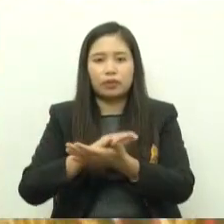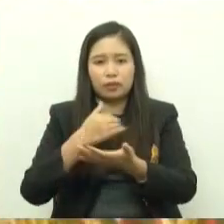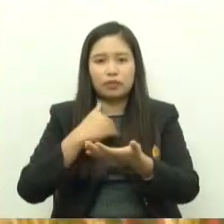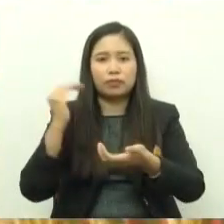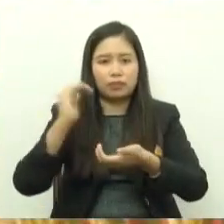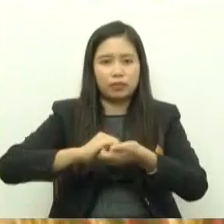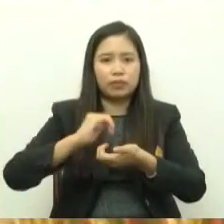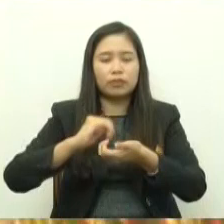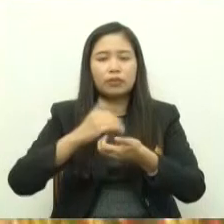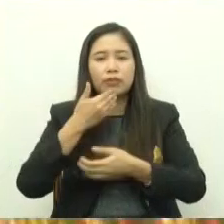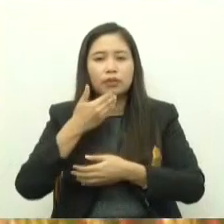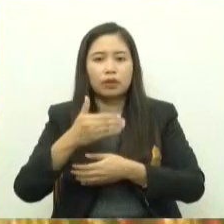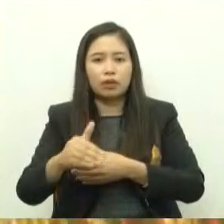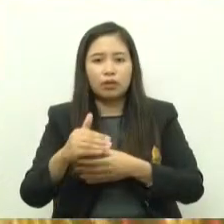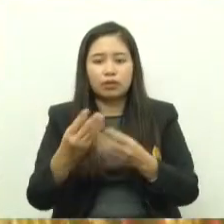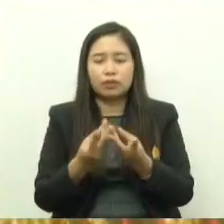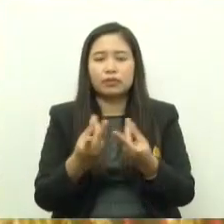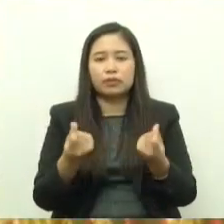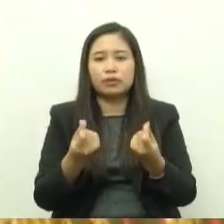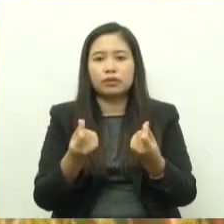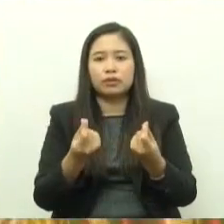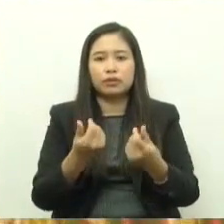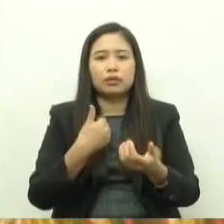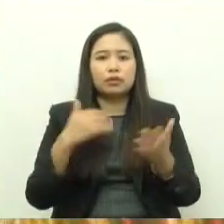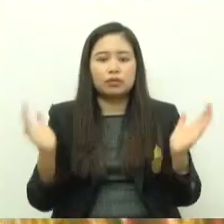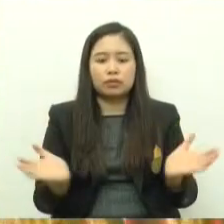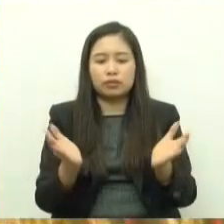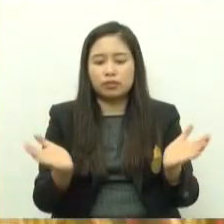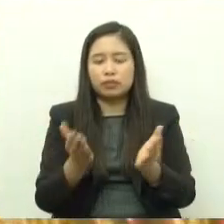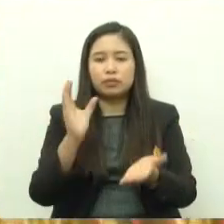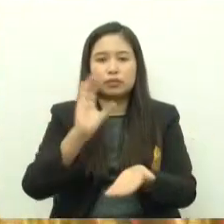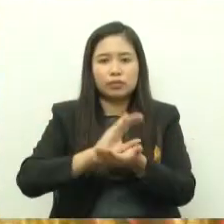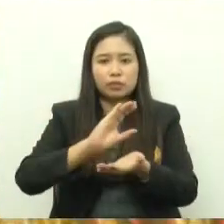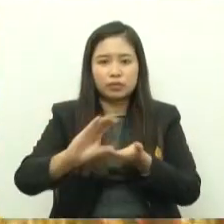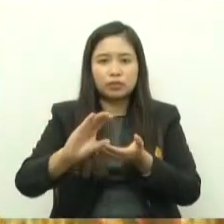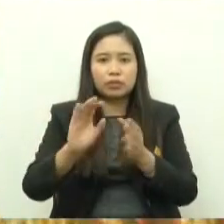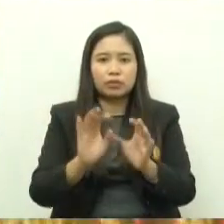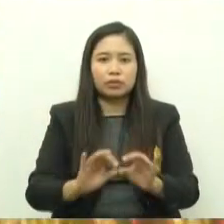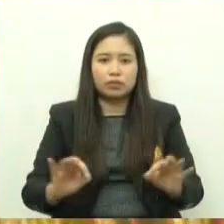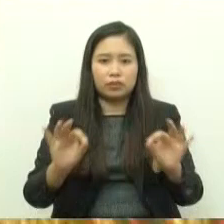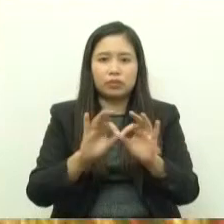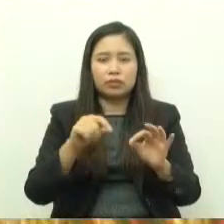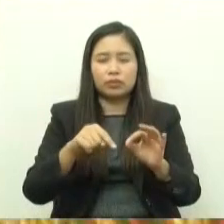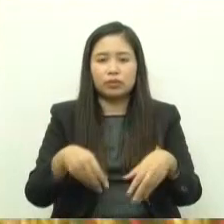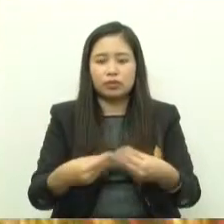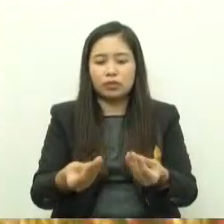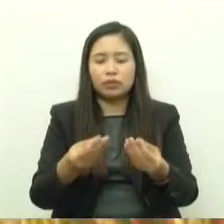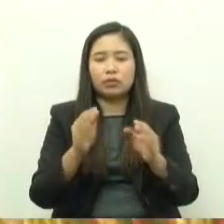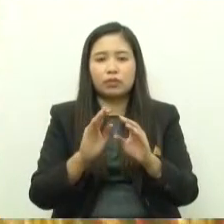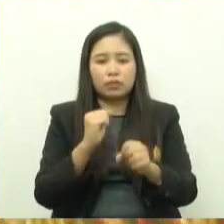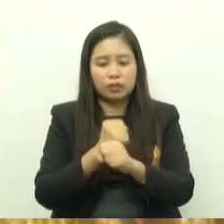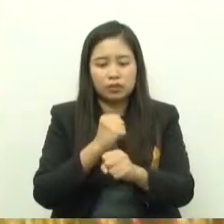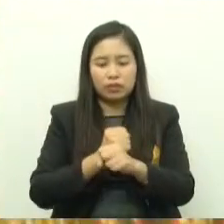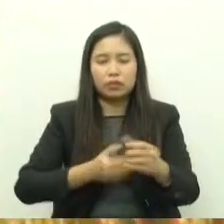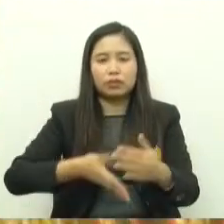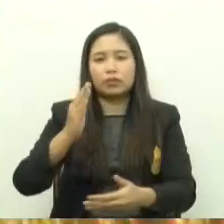อย่างดีตลอดจนถึงในพื้นที่เราเองนะคะการสนับสนุนงบประมาณค่ะมีส่วนสำคัญมากนะที่ทำให้งานครั้งนี้ประสบความสำเร็จ